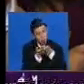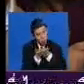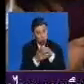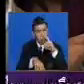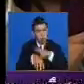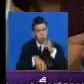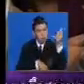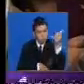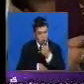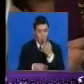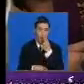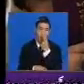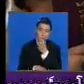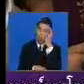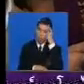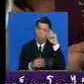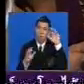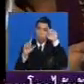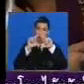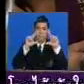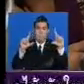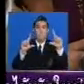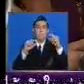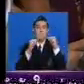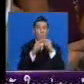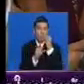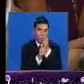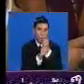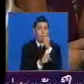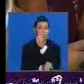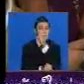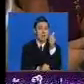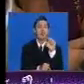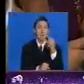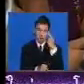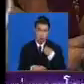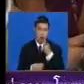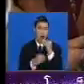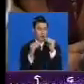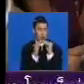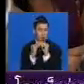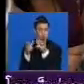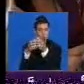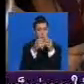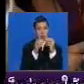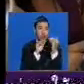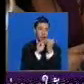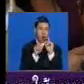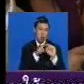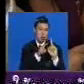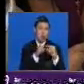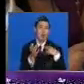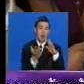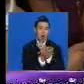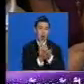ยกับป้ายข้อความให้กำลังใจคนที่ถูกออกหมายเรียกที่ว่าผู้ก่อการดีโดยพร้อมที่จะให้ความเป็นธรรมกับทุกฝ่ายจึงรับเอกสารคัด